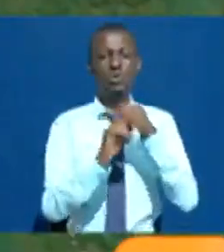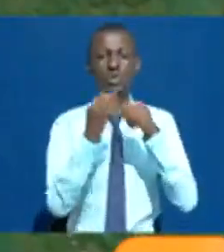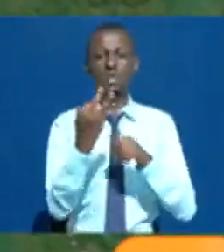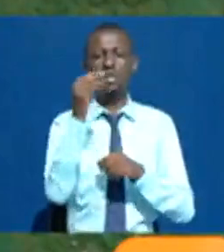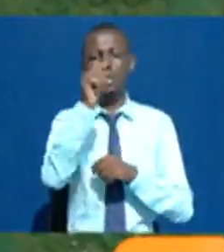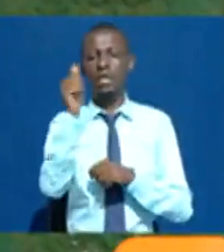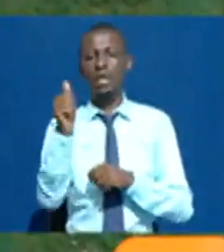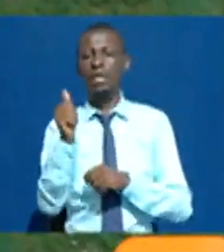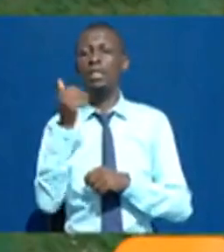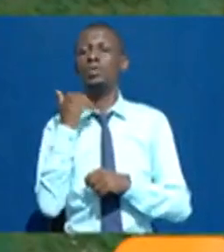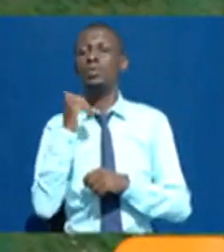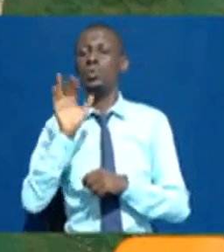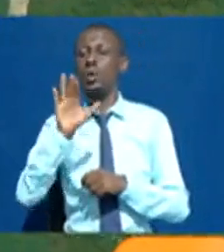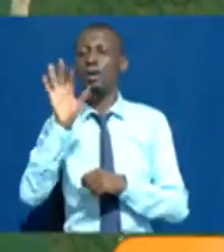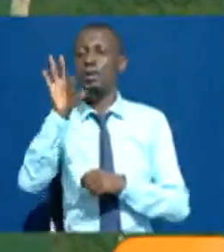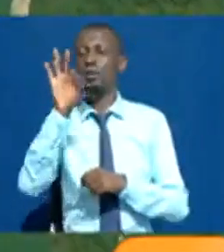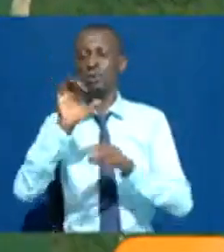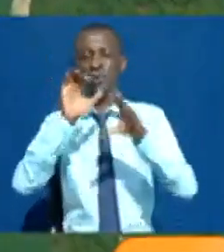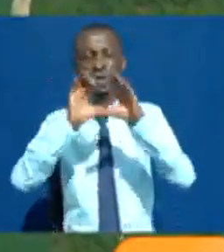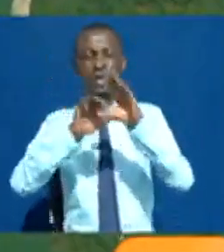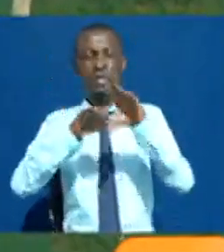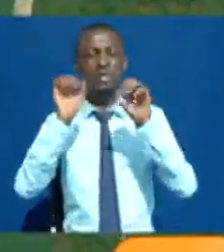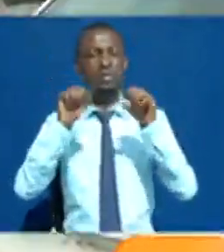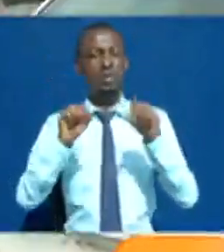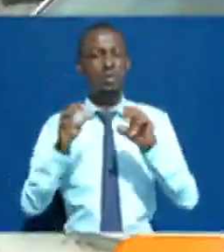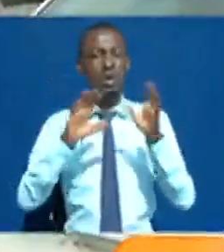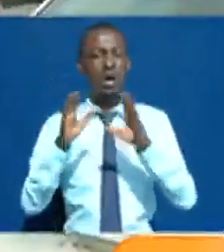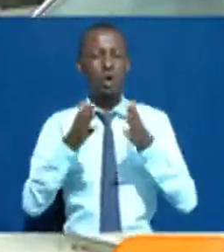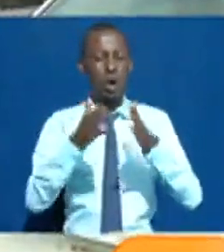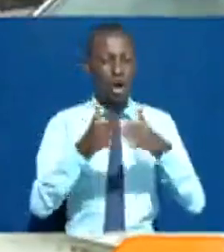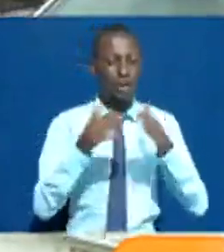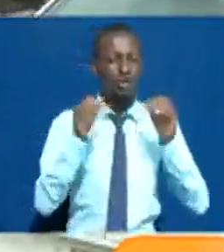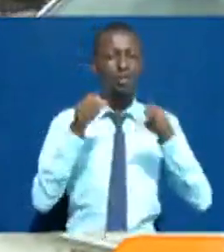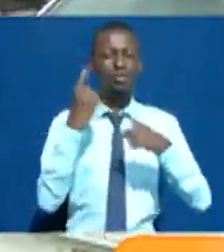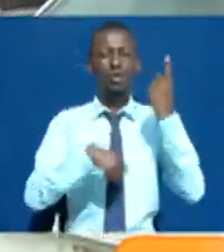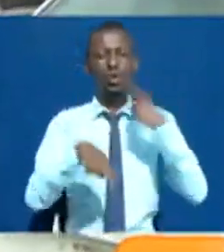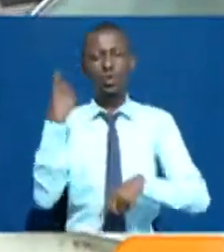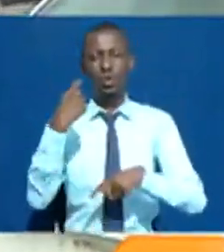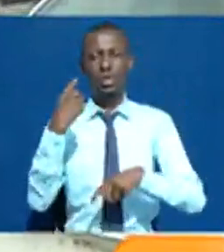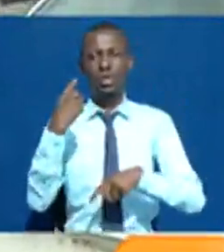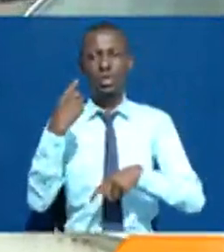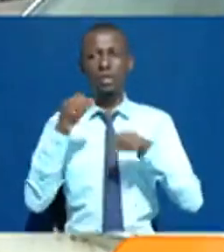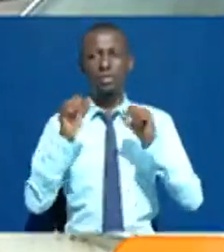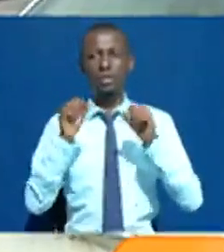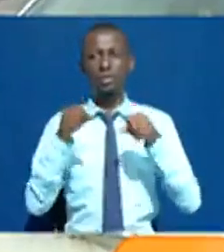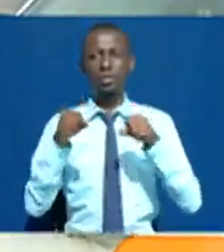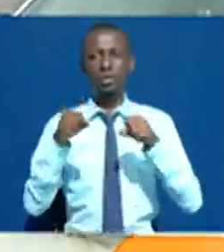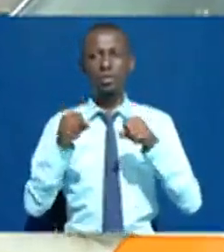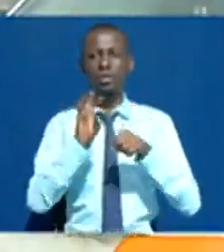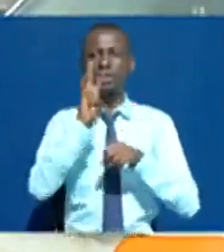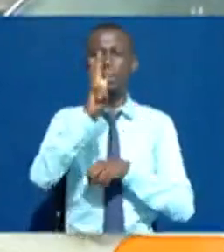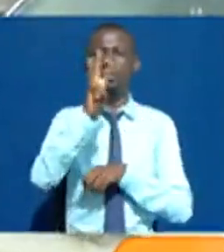acha nijichambulie, mimi naona Chelsea inaweza kaamka, naona Arsenal inaweza kashinda ligi, huyu anaenda kwenye site ambao ni